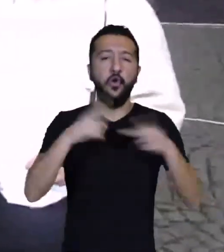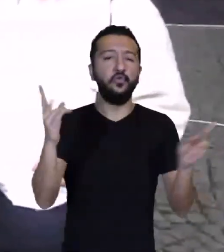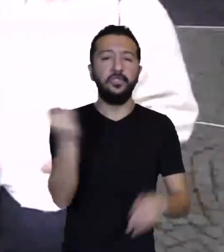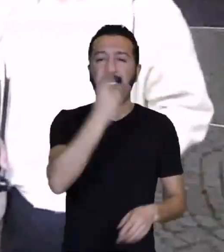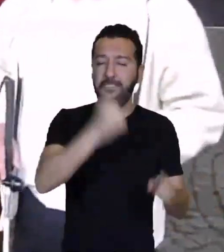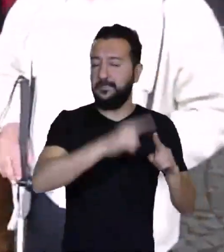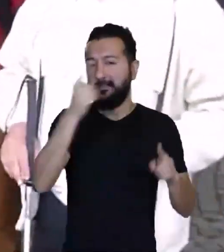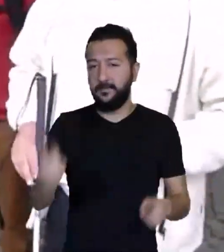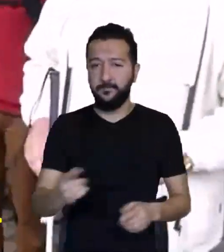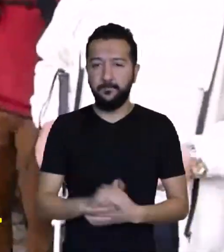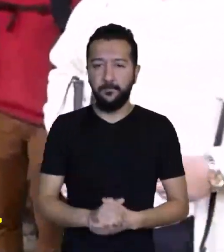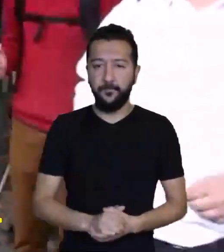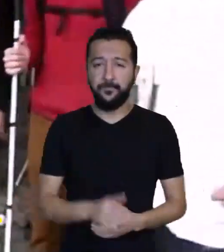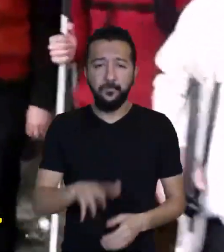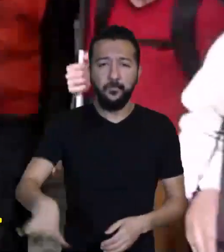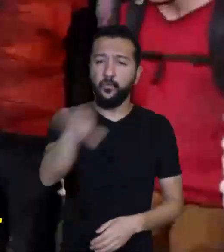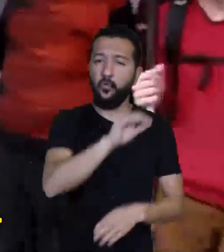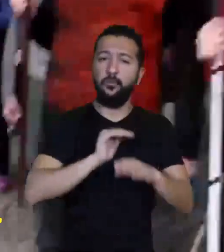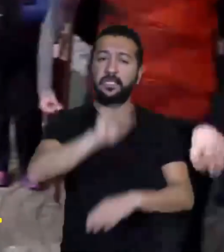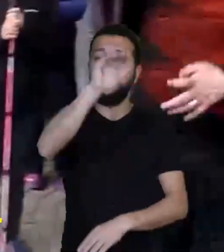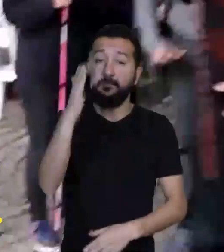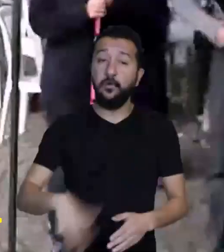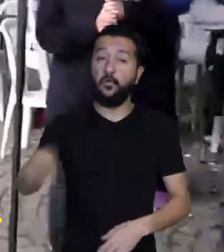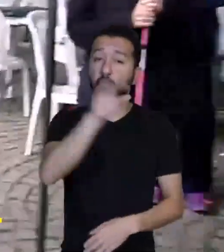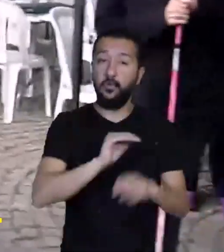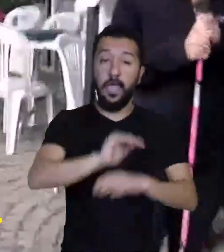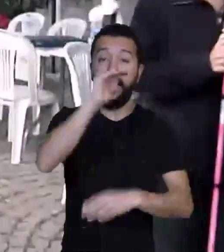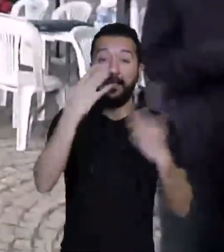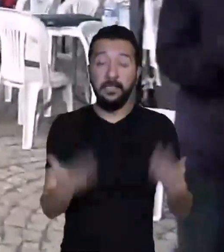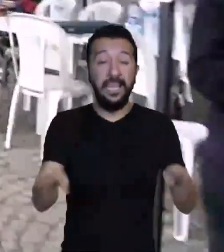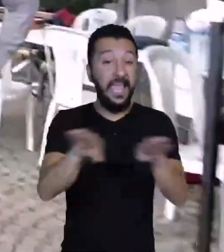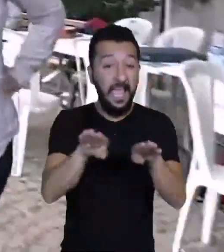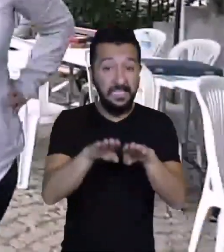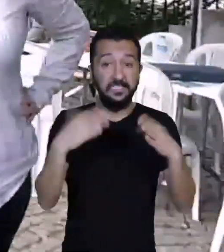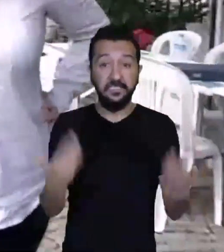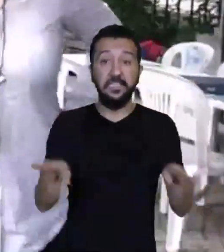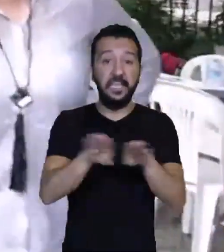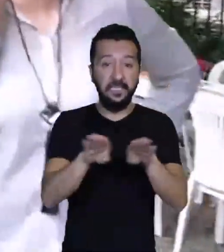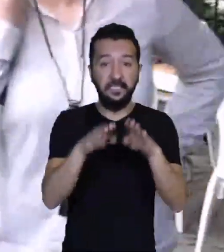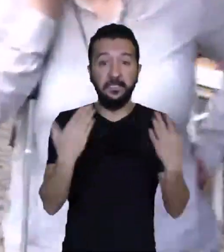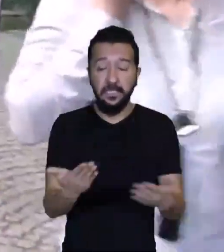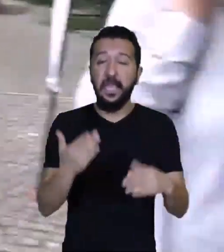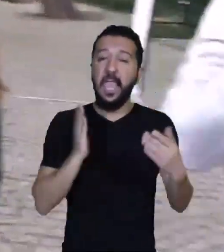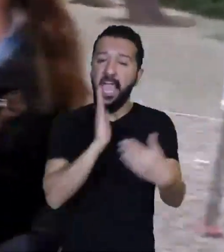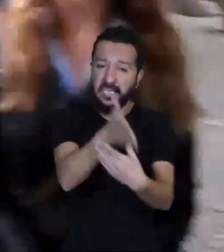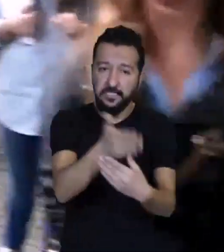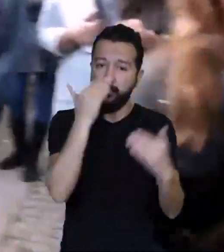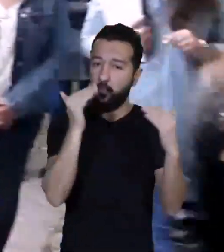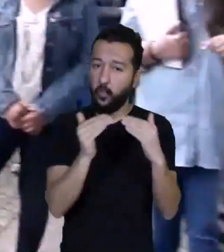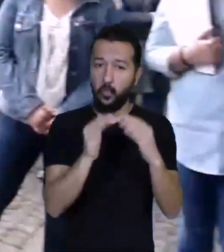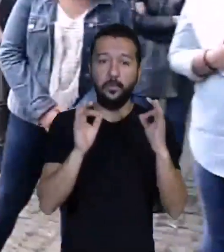Özgürce gezinceye. Tüm yaşamı. Tüm yaşamı. Eşit. Eşit.